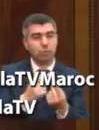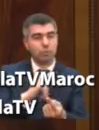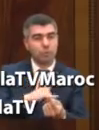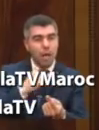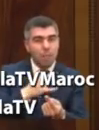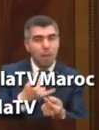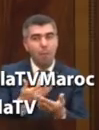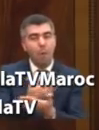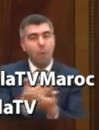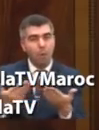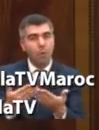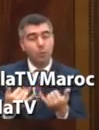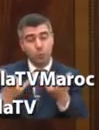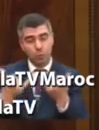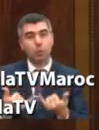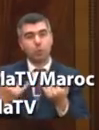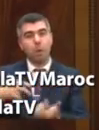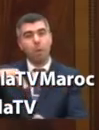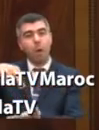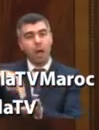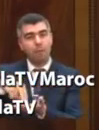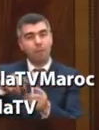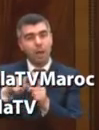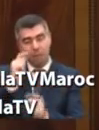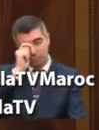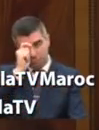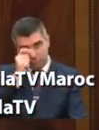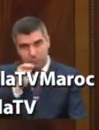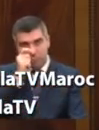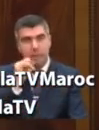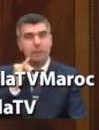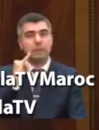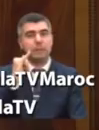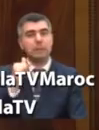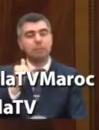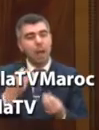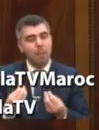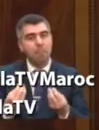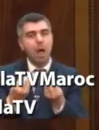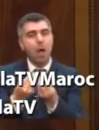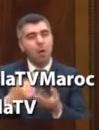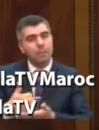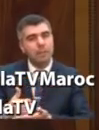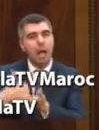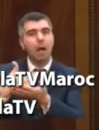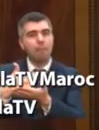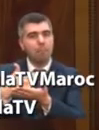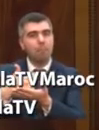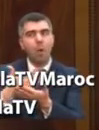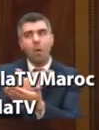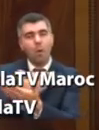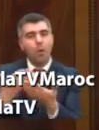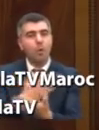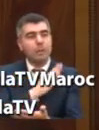توقيفه، نوجه من هذا المنبر تحياتنا ومسانداتنا ودعمنا اللامشروط لهؤلاء الأبطال